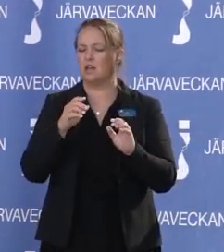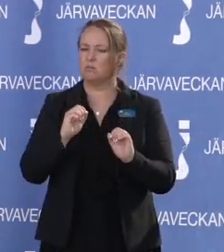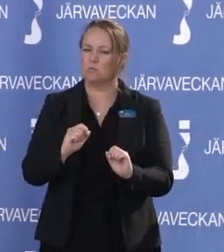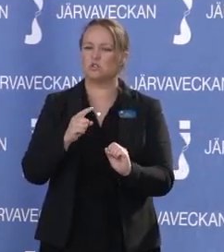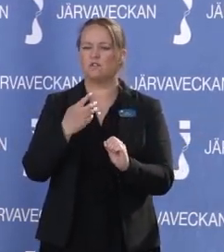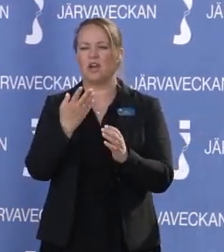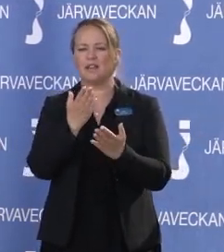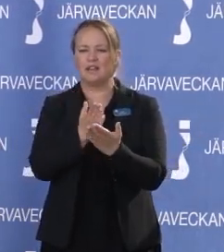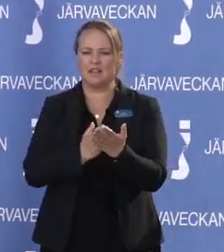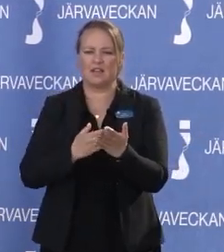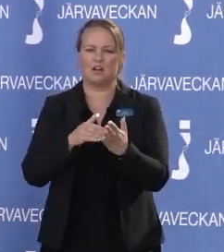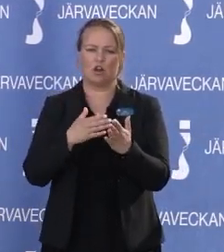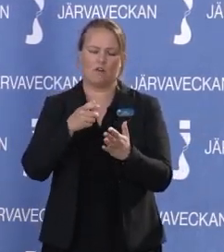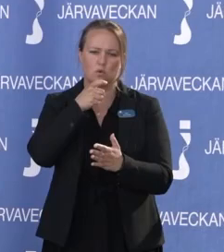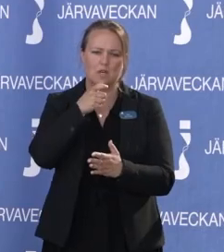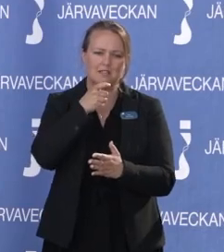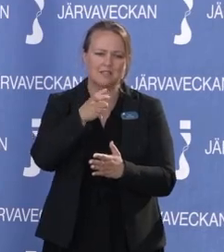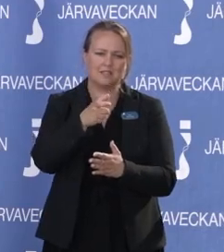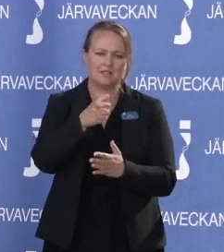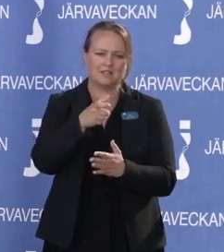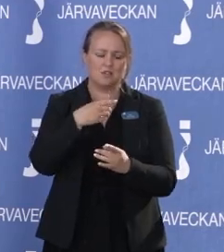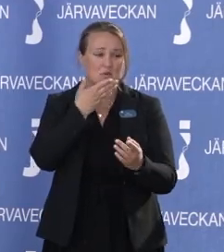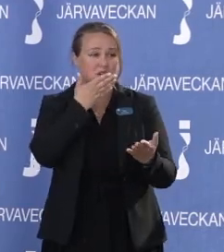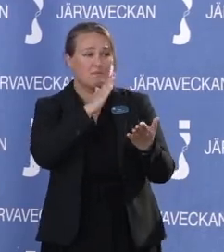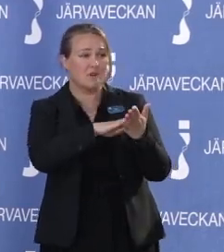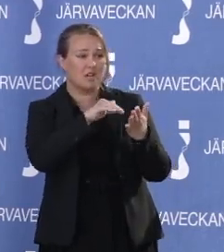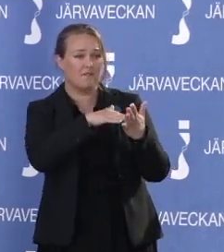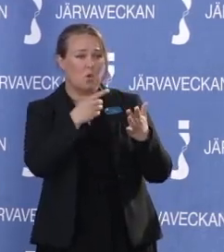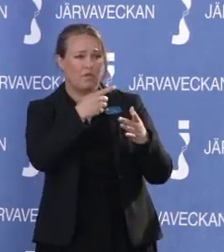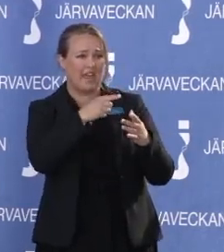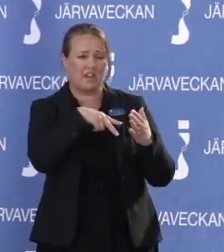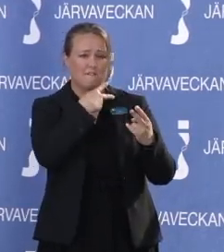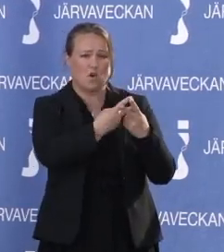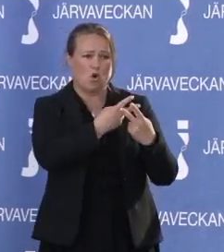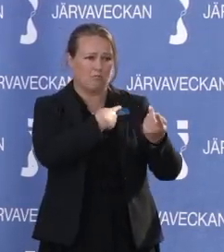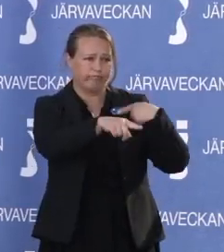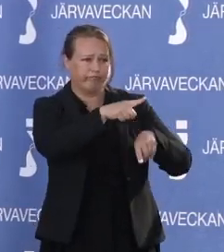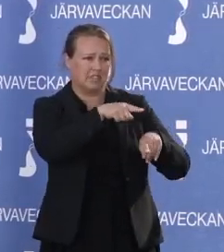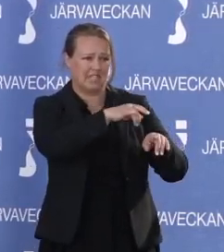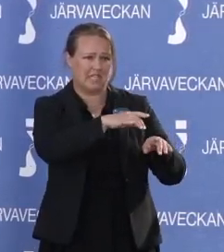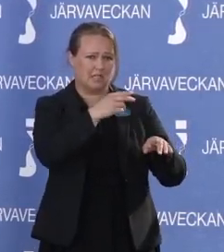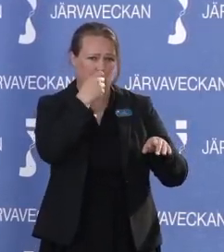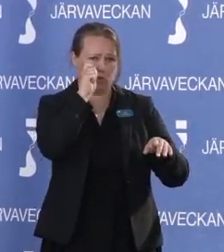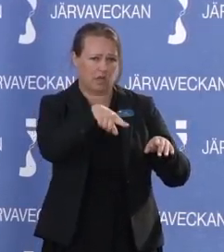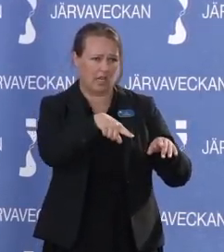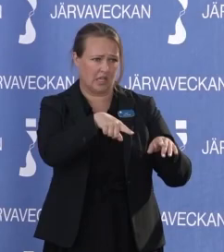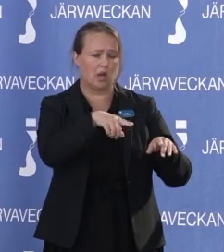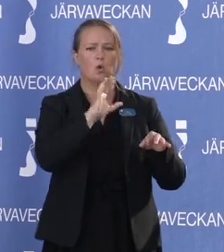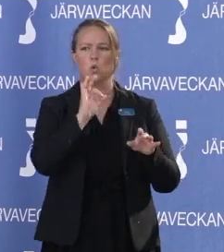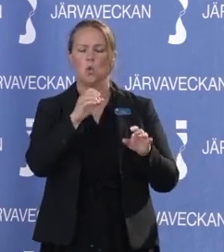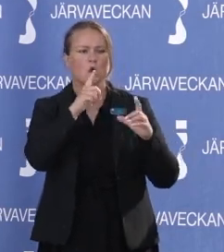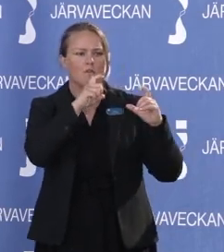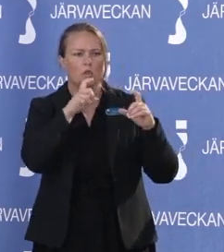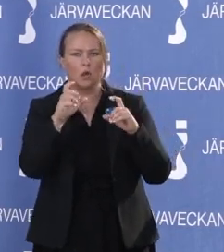att berätta att ja, de här bilderna från den här dramatiska fångutväxlingen i Ukraina, de är tagna på det här sättet. För